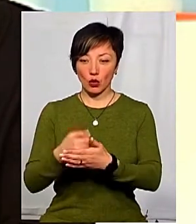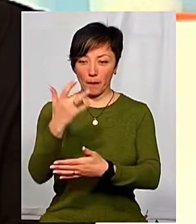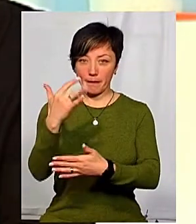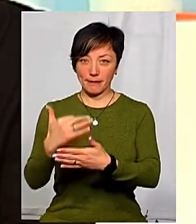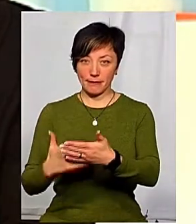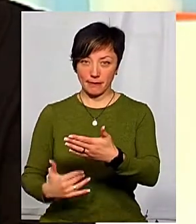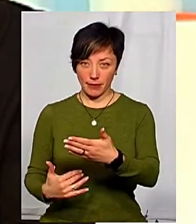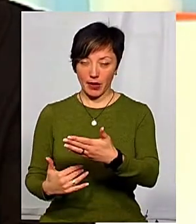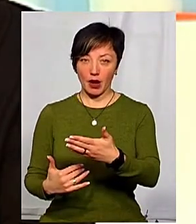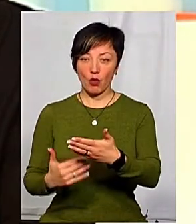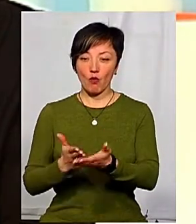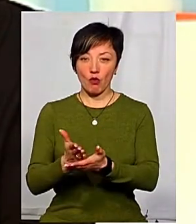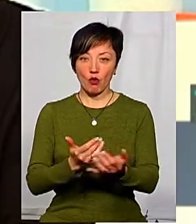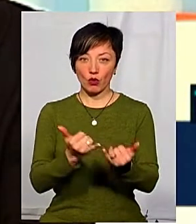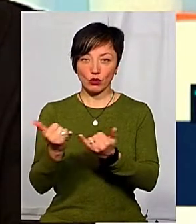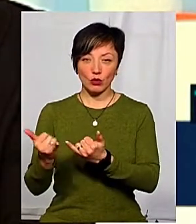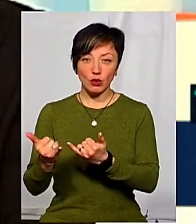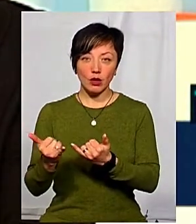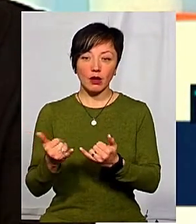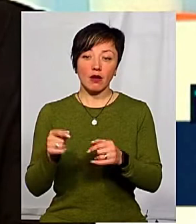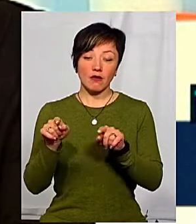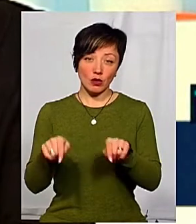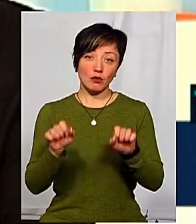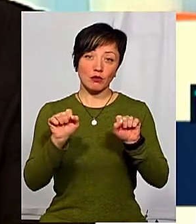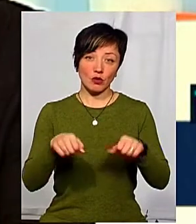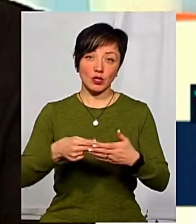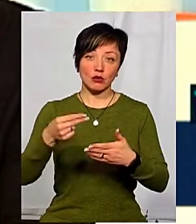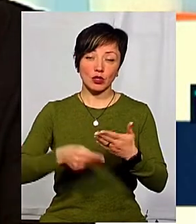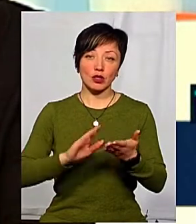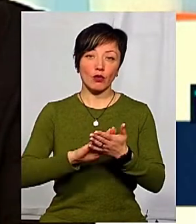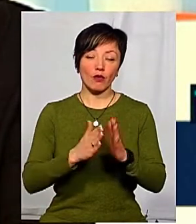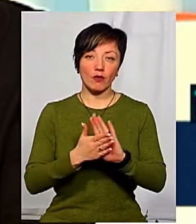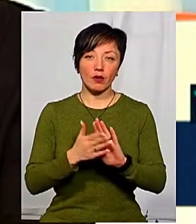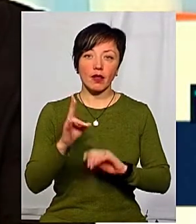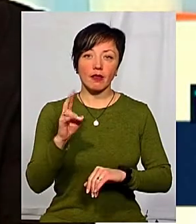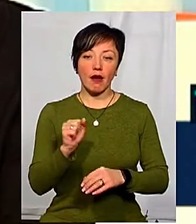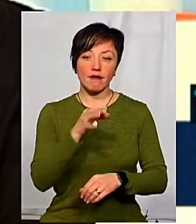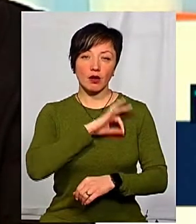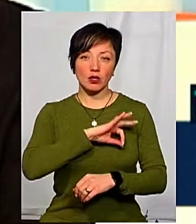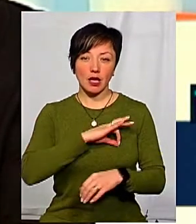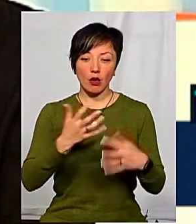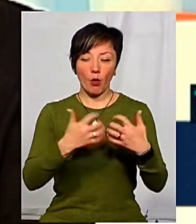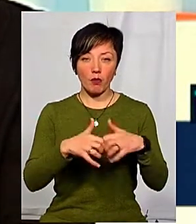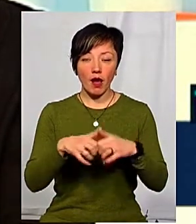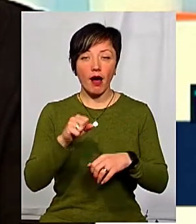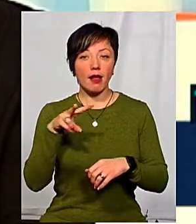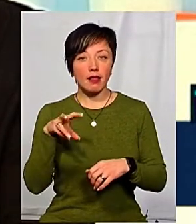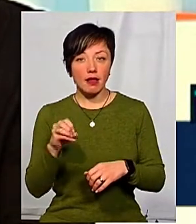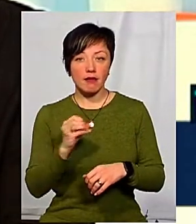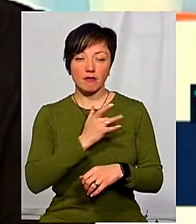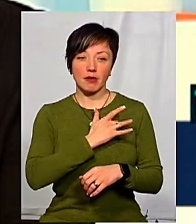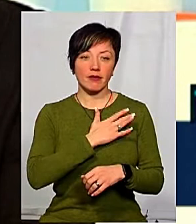пакету, який безпосередньо один з 27, вони вправі заключити договори на використання обладнання, але